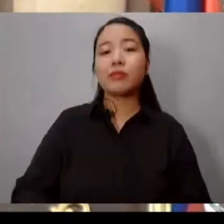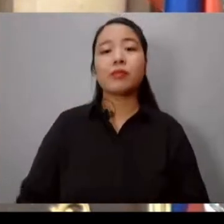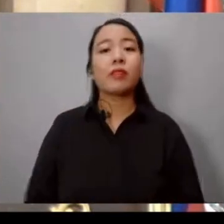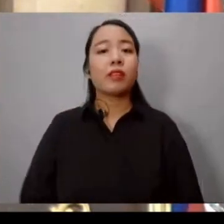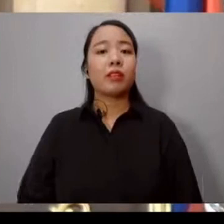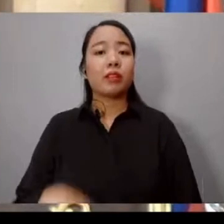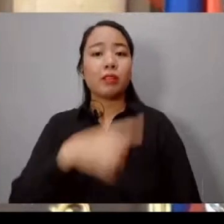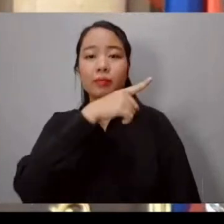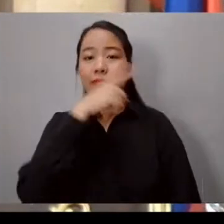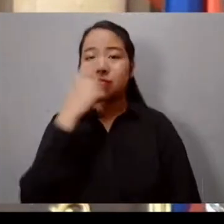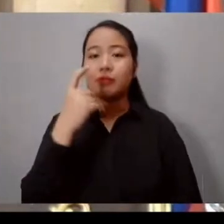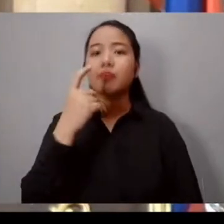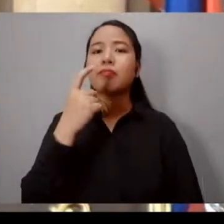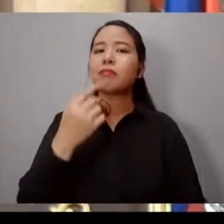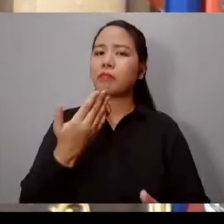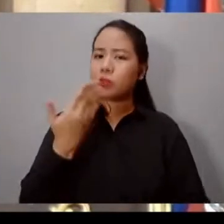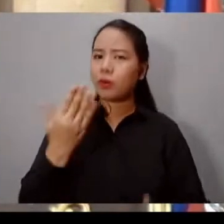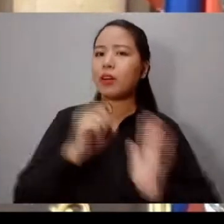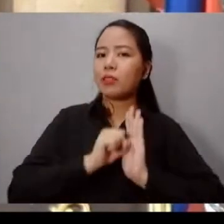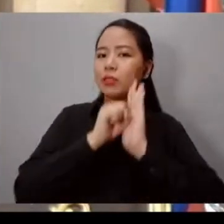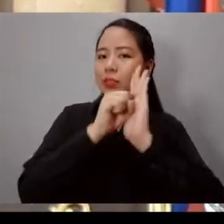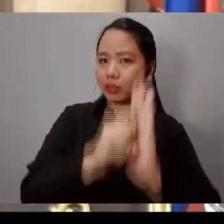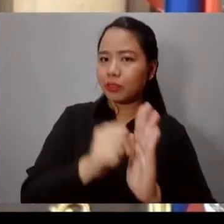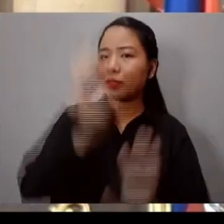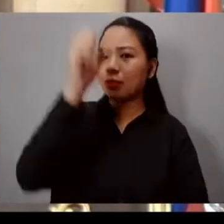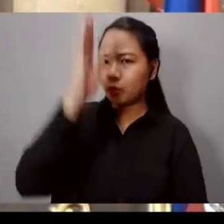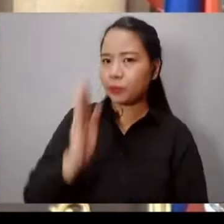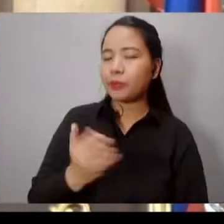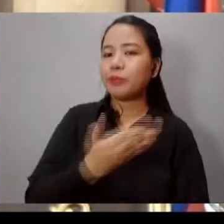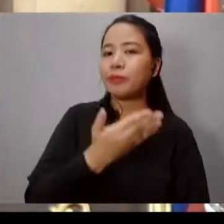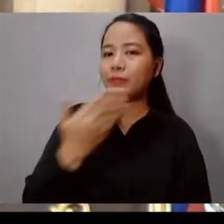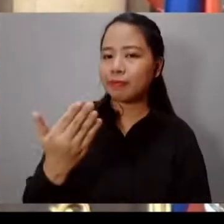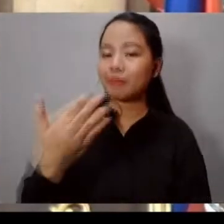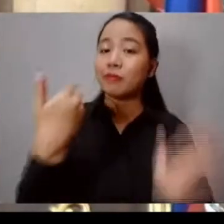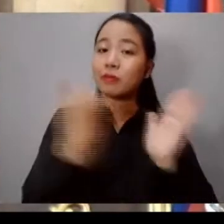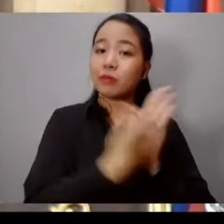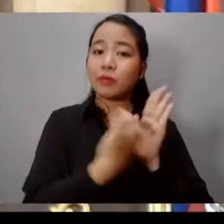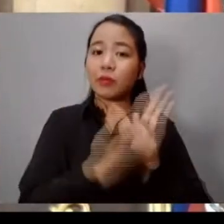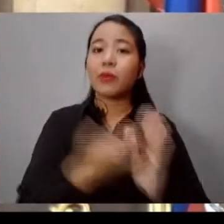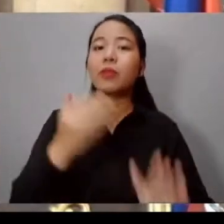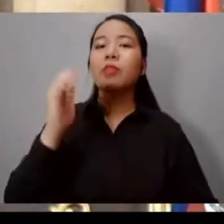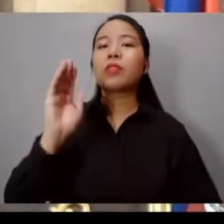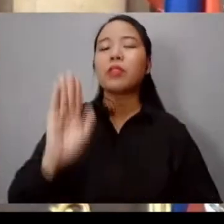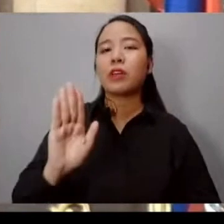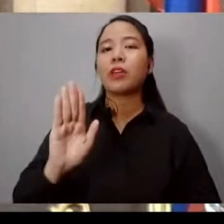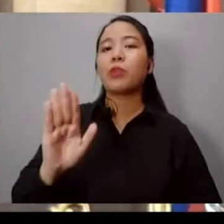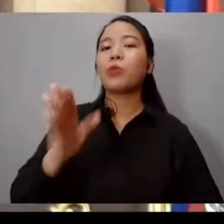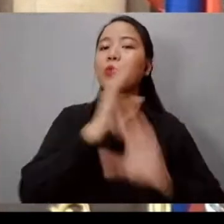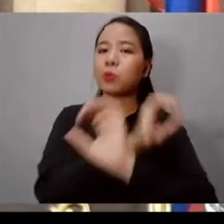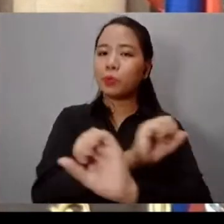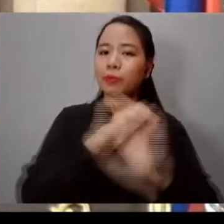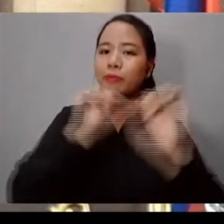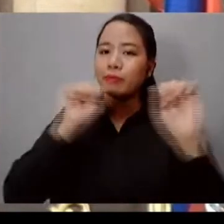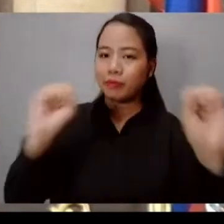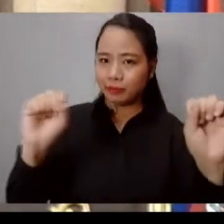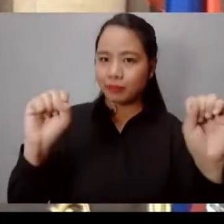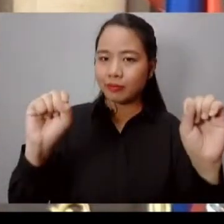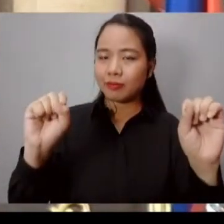ang tatak ng Diyos sa inyo, ang katibayan ng inyong katubusan pagdating ng takdang